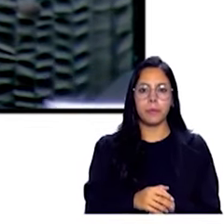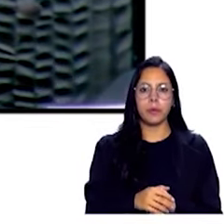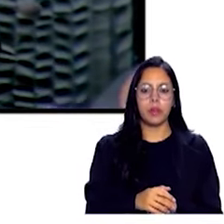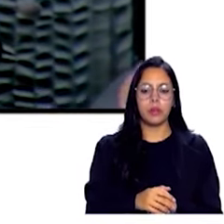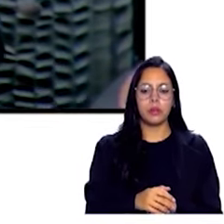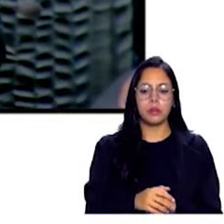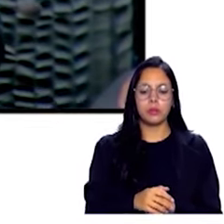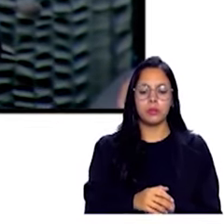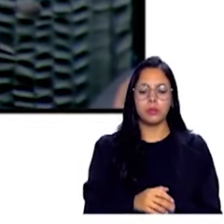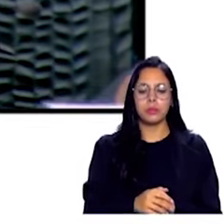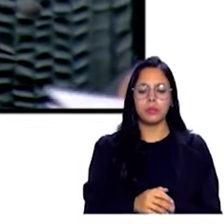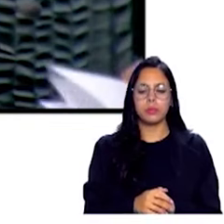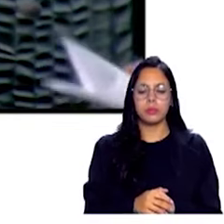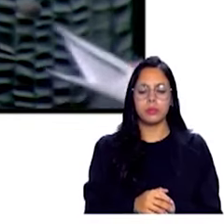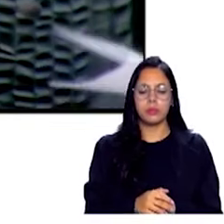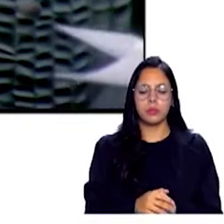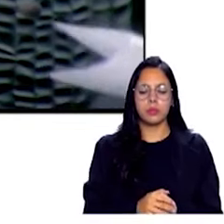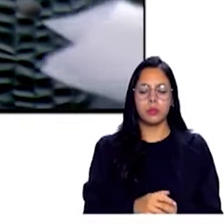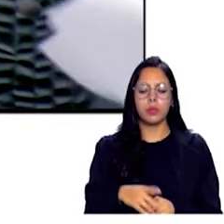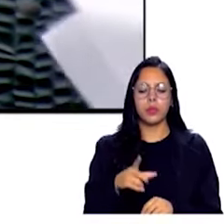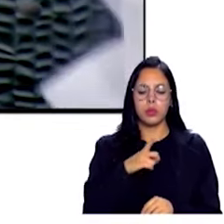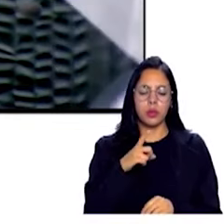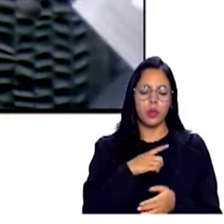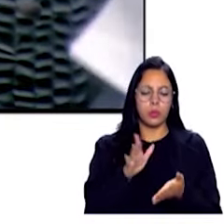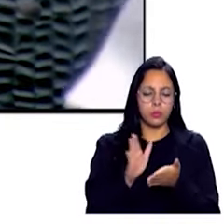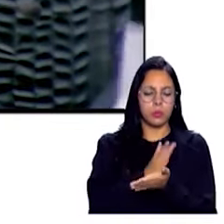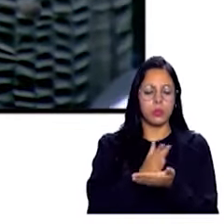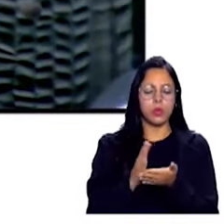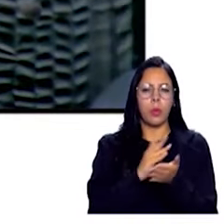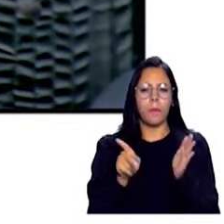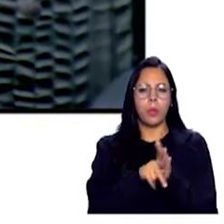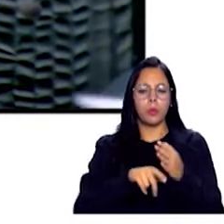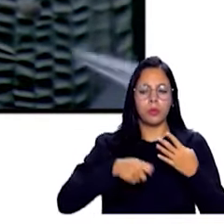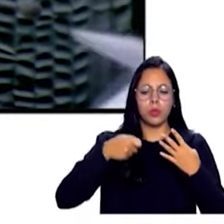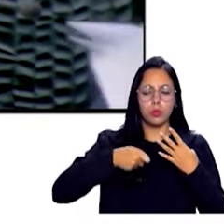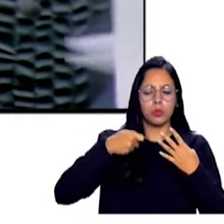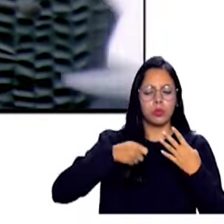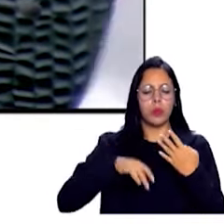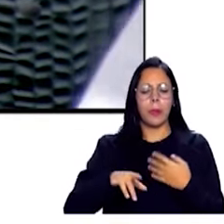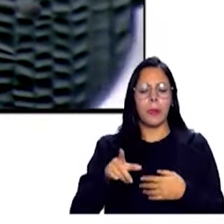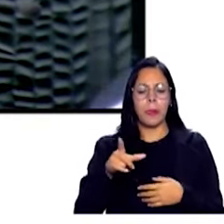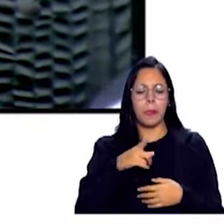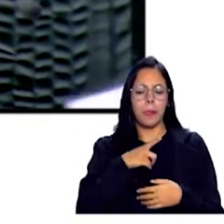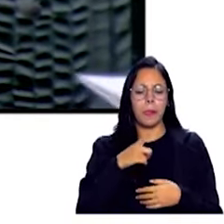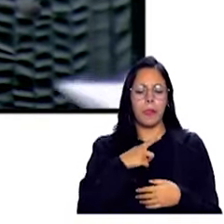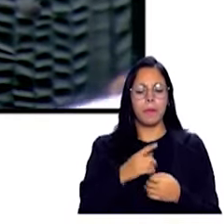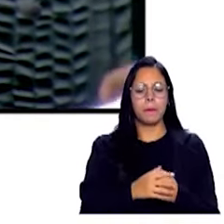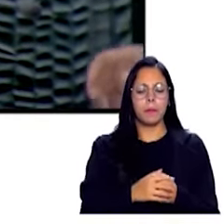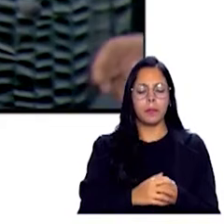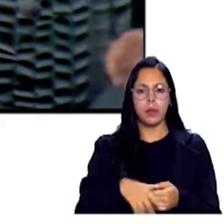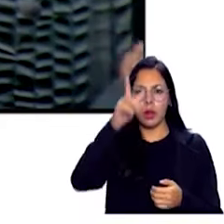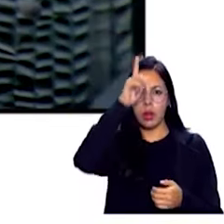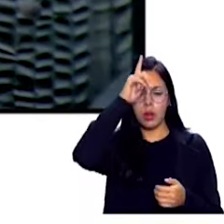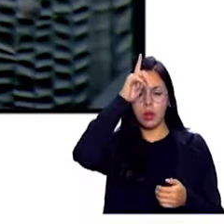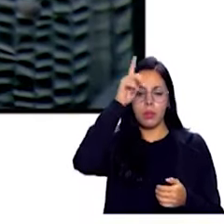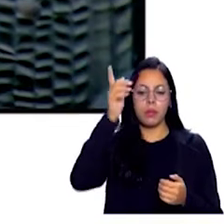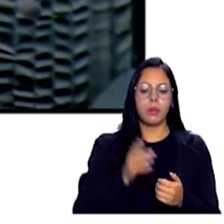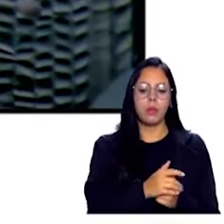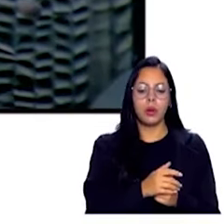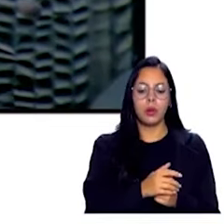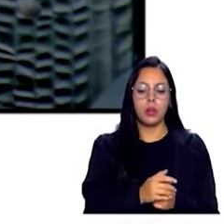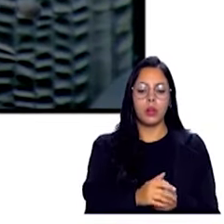suprêmes allemandes vous avez la même chose en allemagne bien Sr quand on regarde les choses de Plus PRS on voit bien